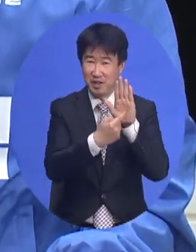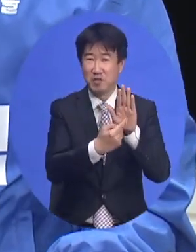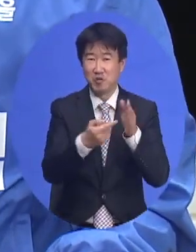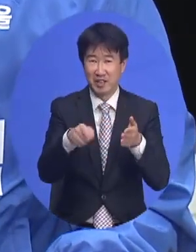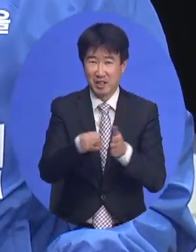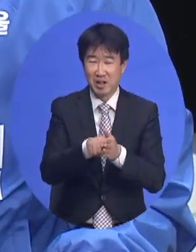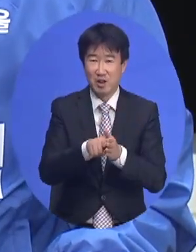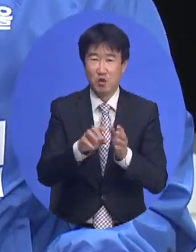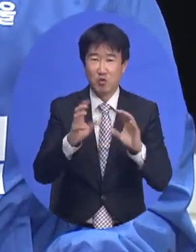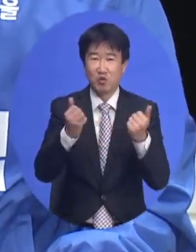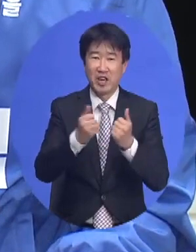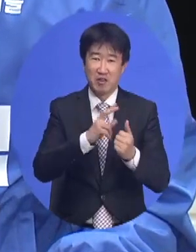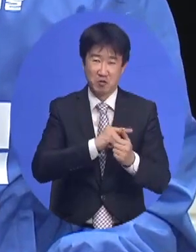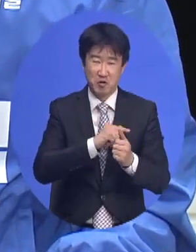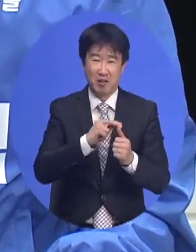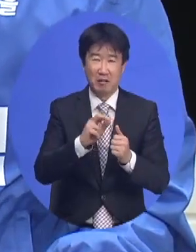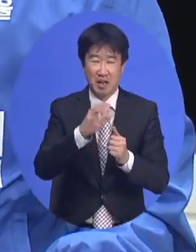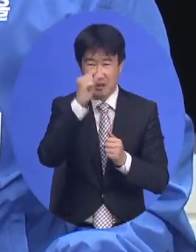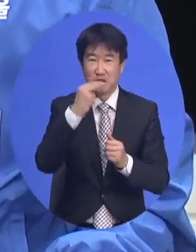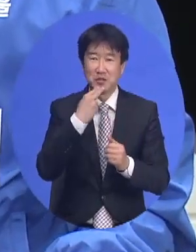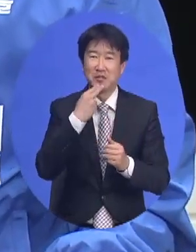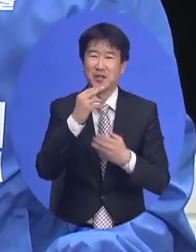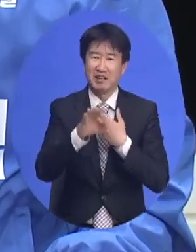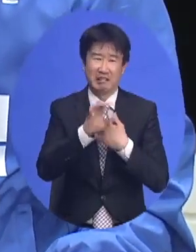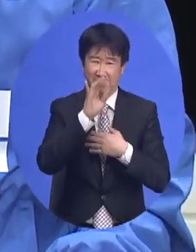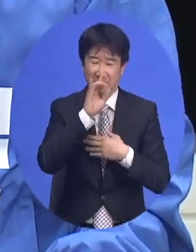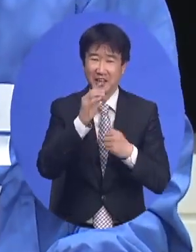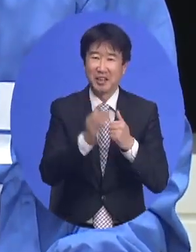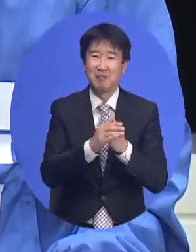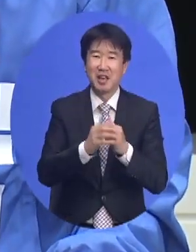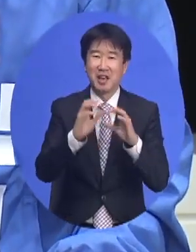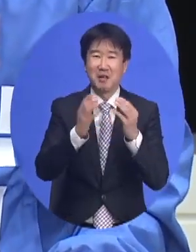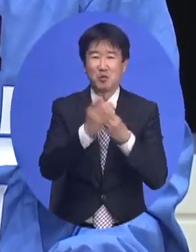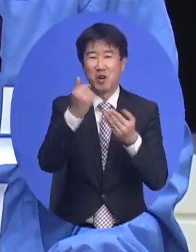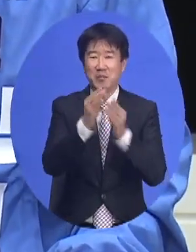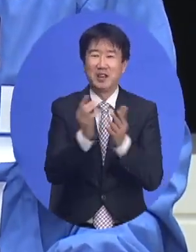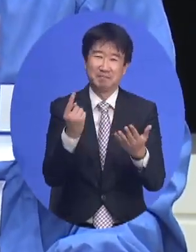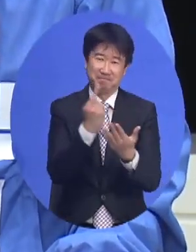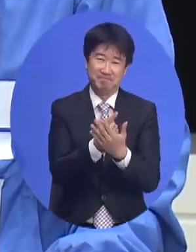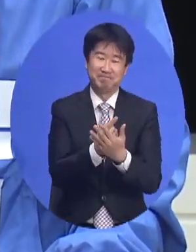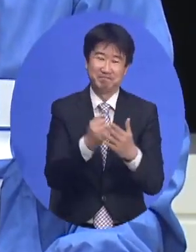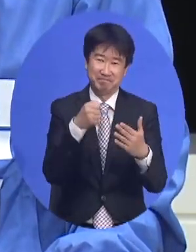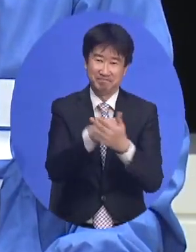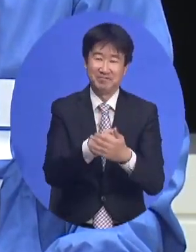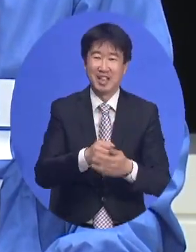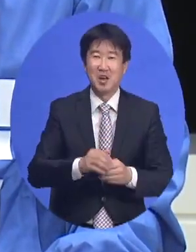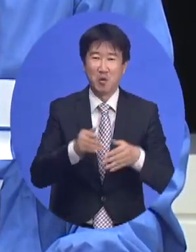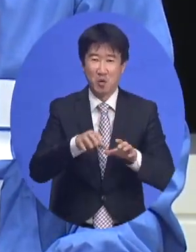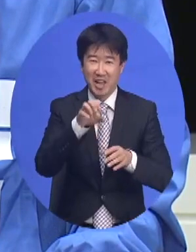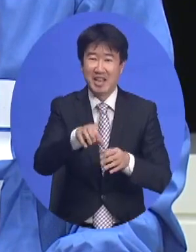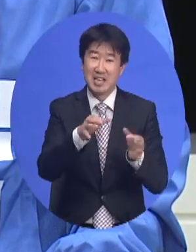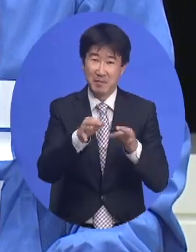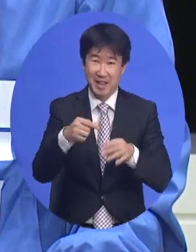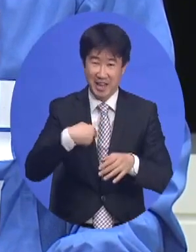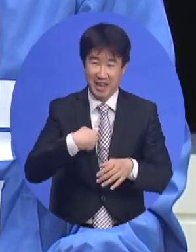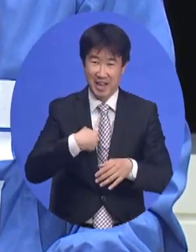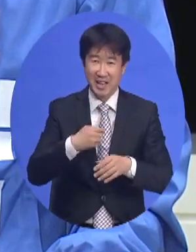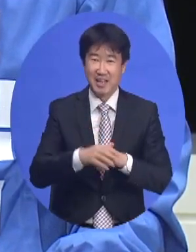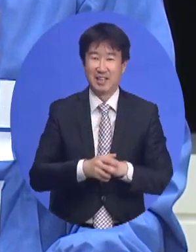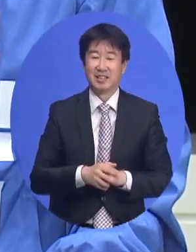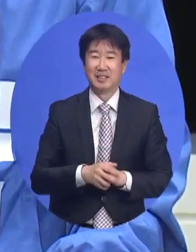네. 국회의원이 되지 않아야 안 될 것 같아요. 네. 그래서 제가 미래통합당에 참여하게 됐습니다. 네. 그래서 고향 김해인